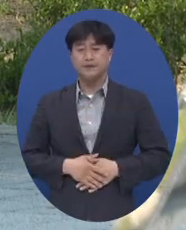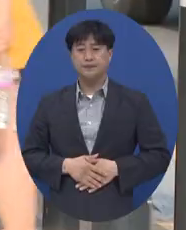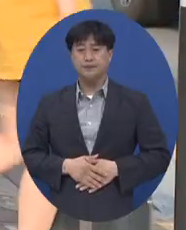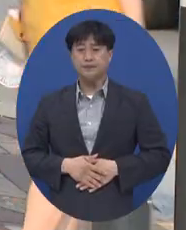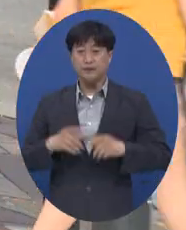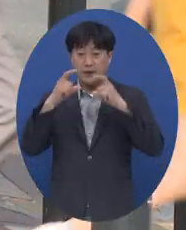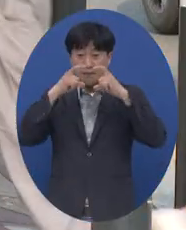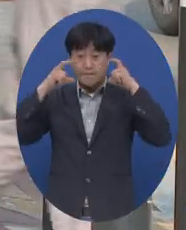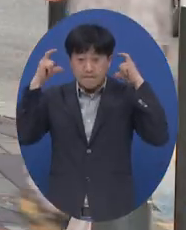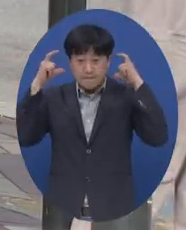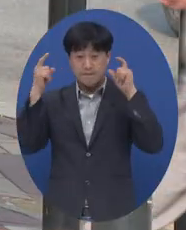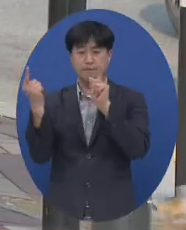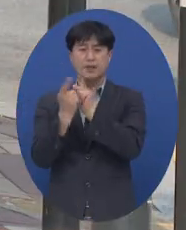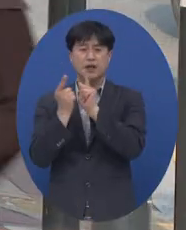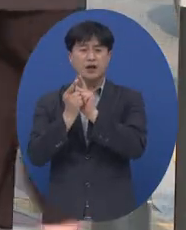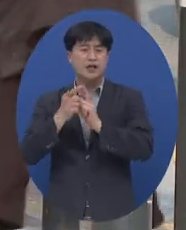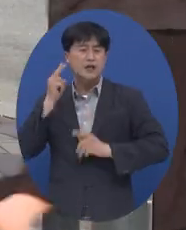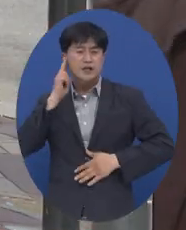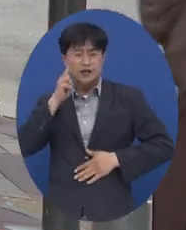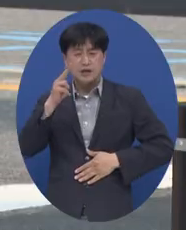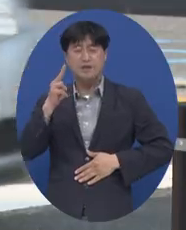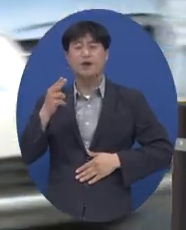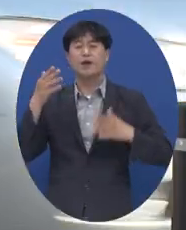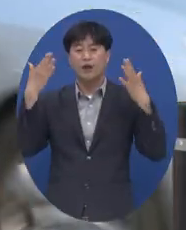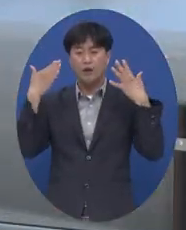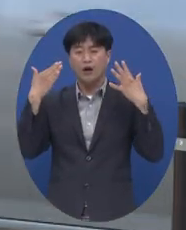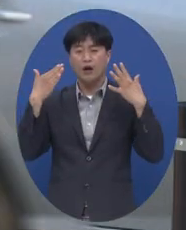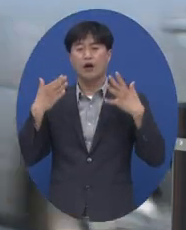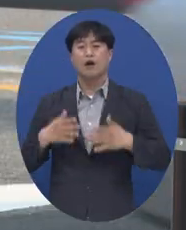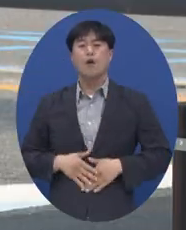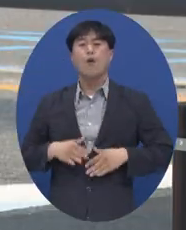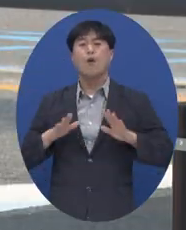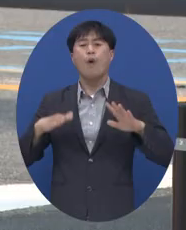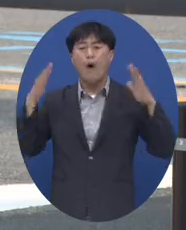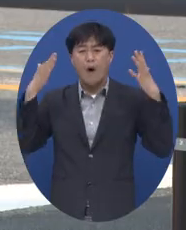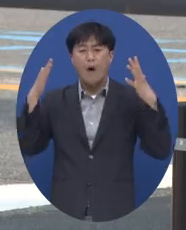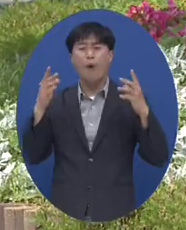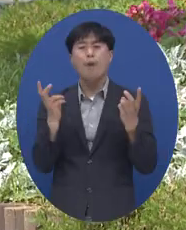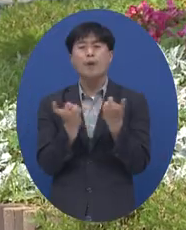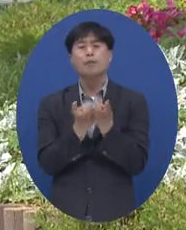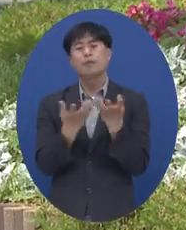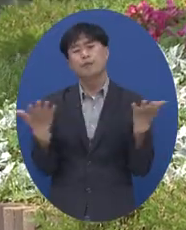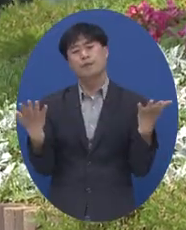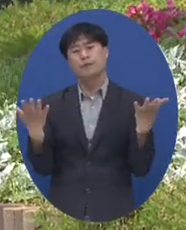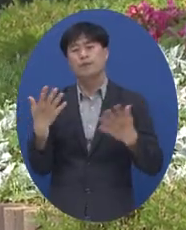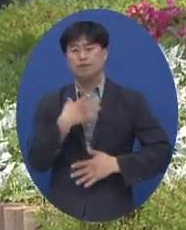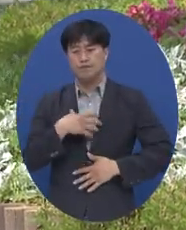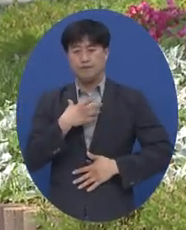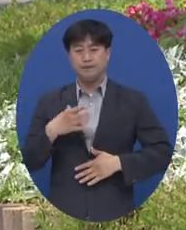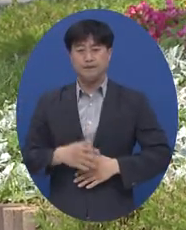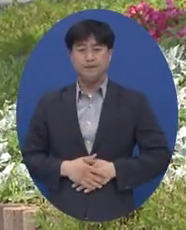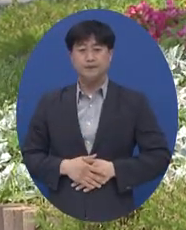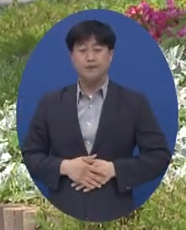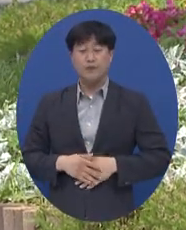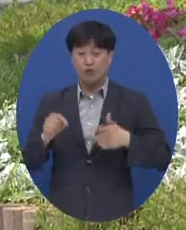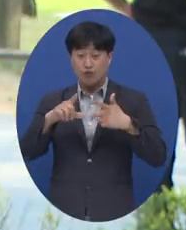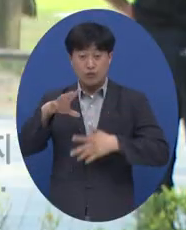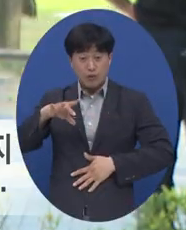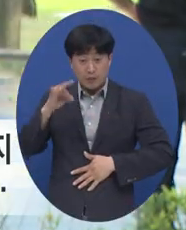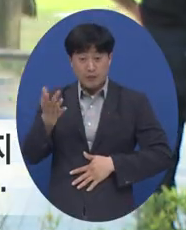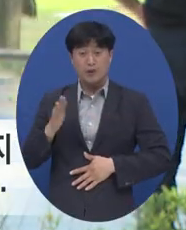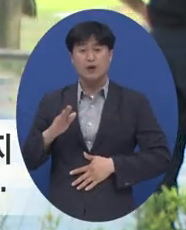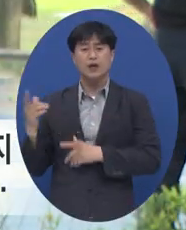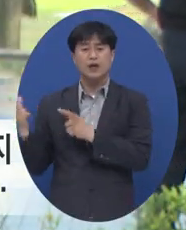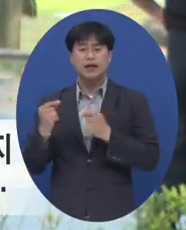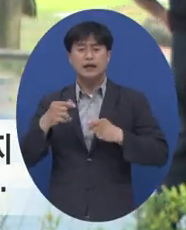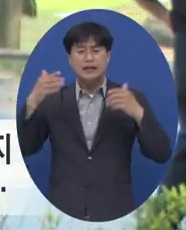내려졌습니다. 마스크를 쓰고 맞이한 때이른 무더위에 시민들은 올여름을 어떻게 버티나 걱정입니다. 아직 6월